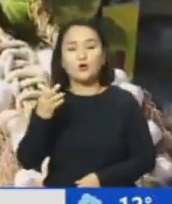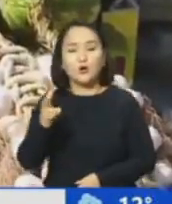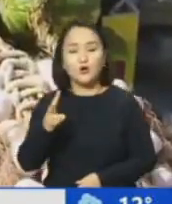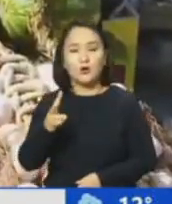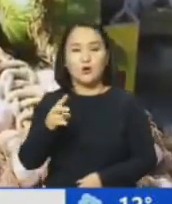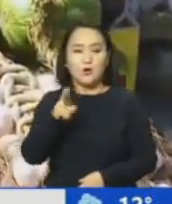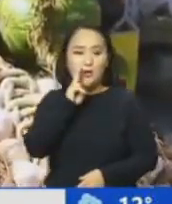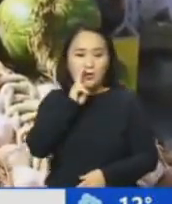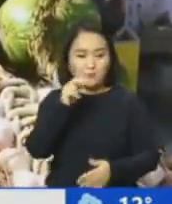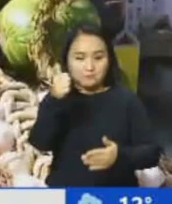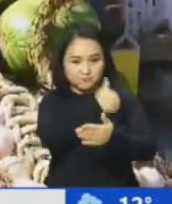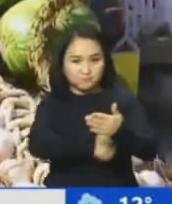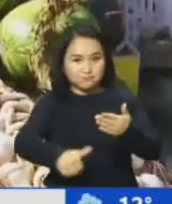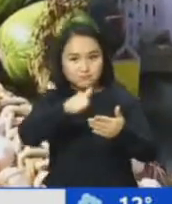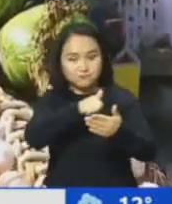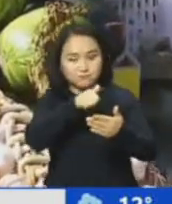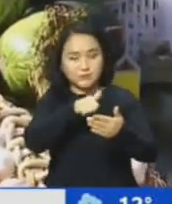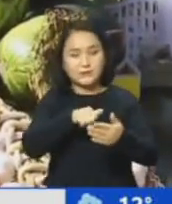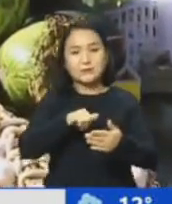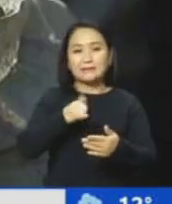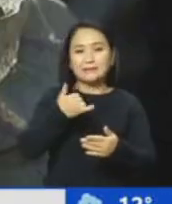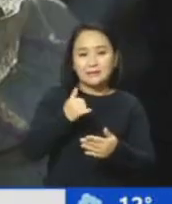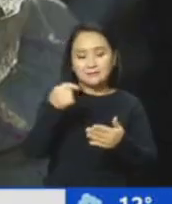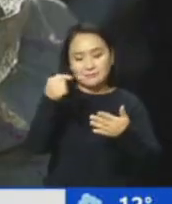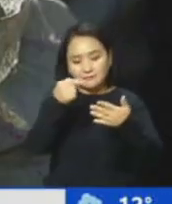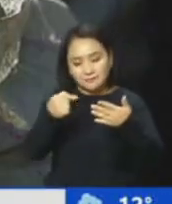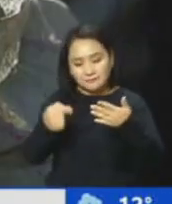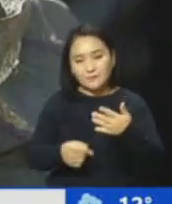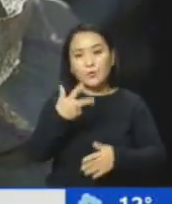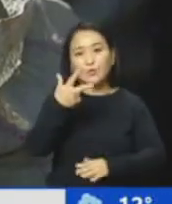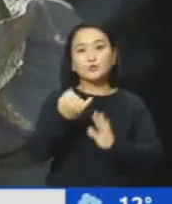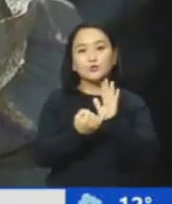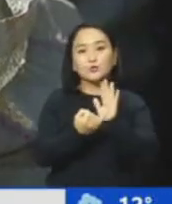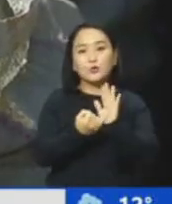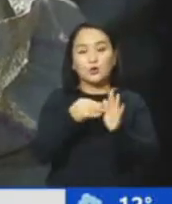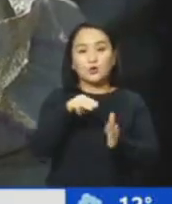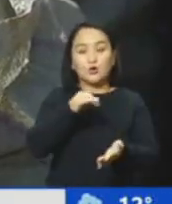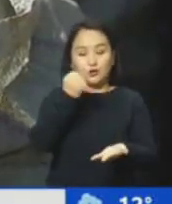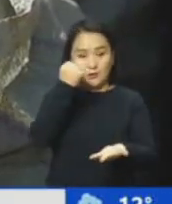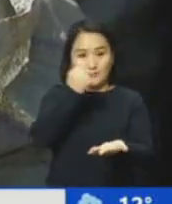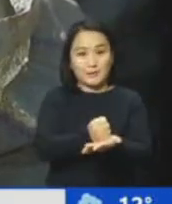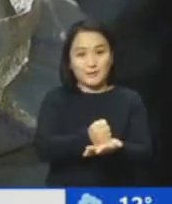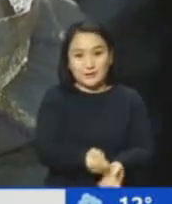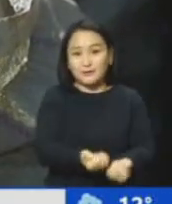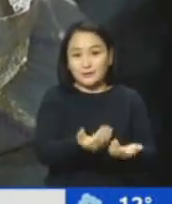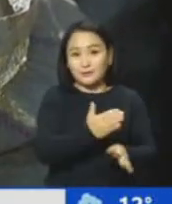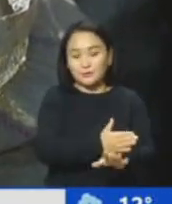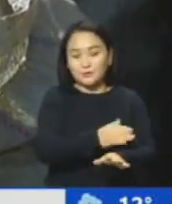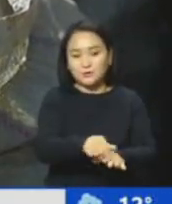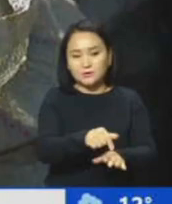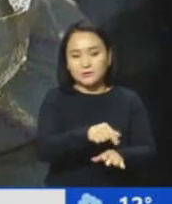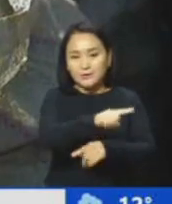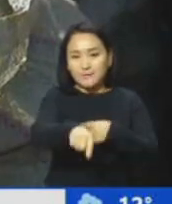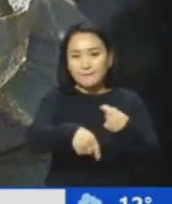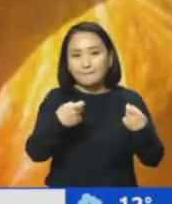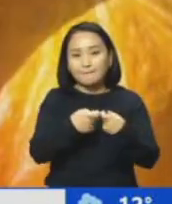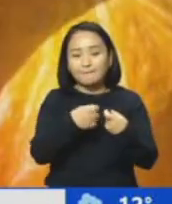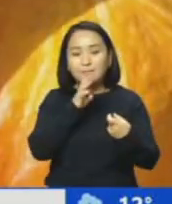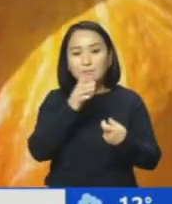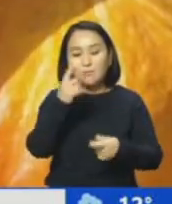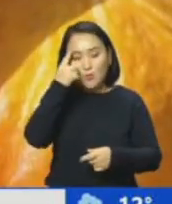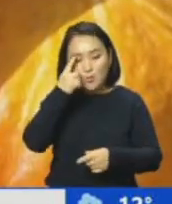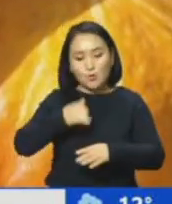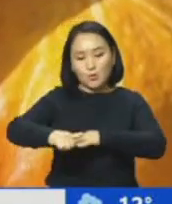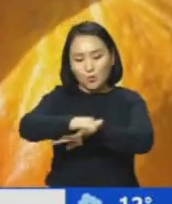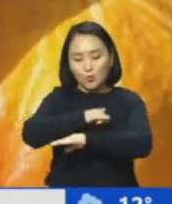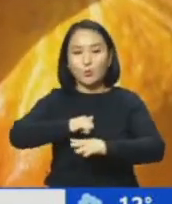байдлыг хангах талаар авах зарим арга хэмжээний тухай 36 дугаар тогтоолыг баталсан. Тус тогтоолын хэрэгжилтийг хангах дотоодын боловсруулах